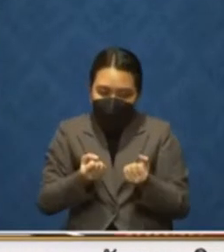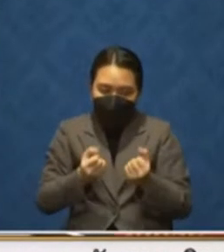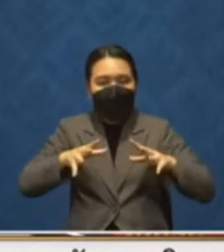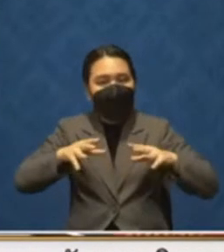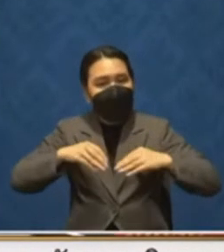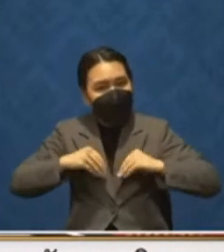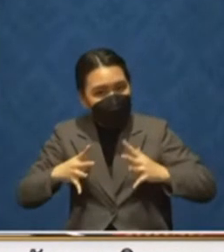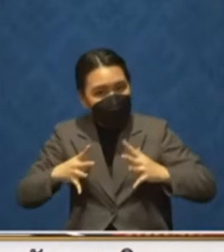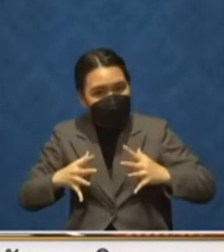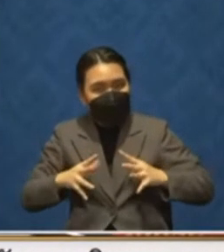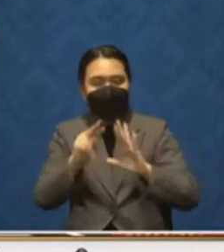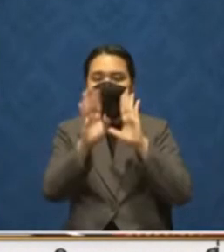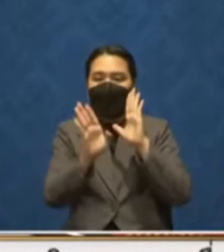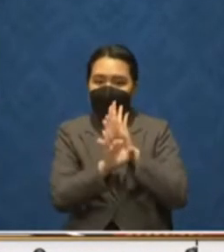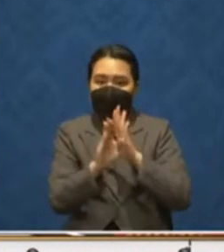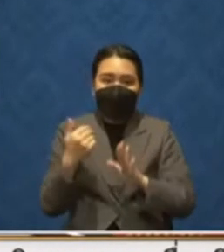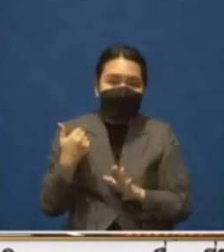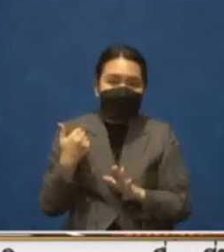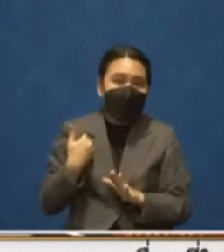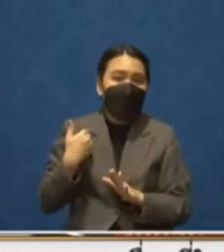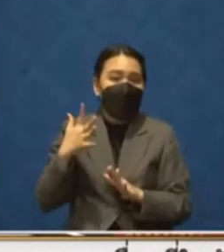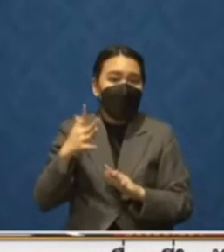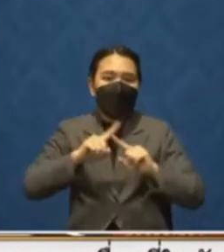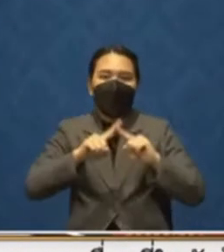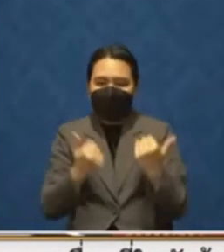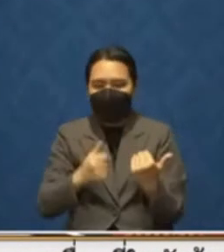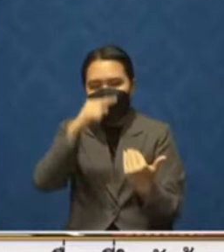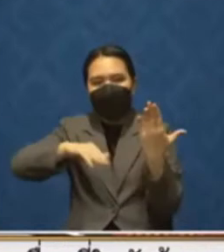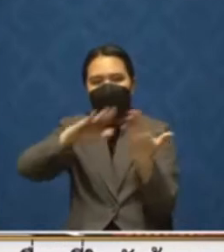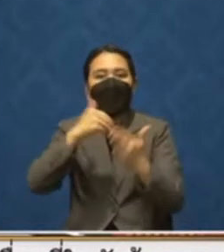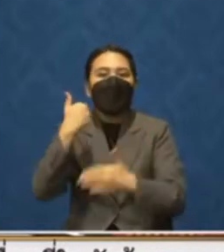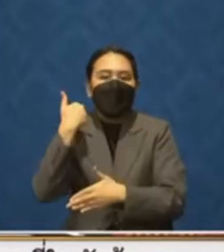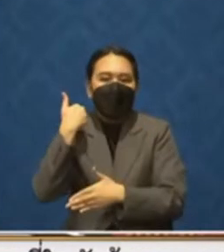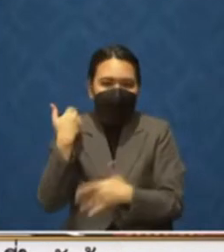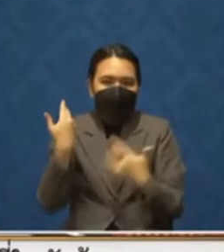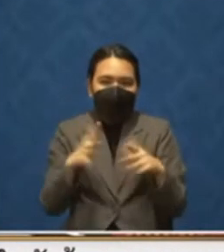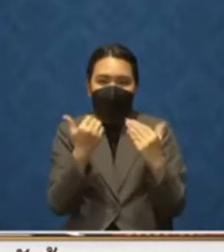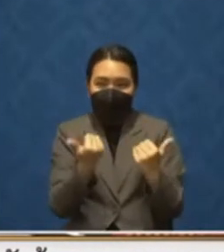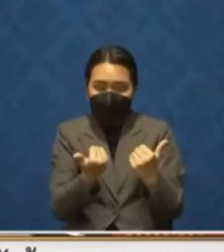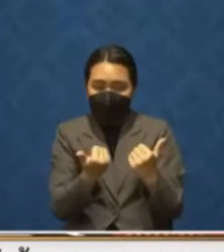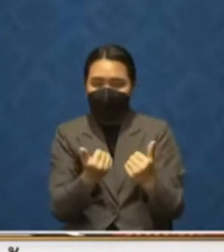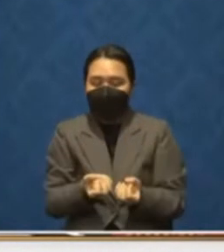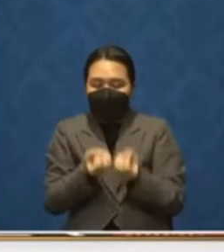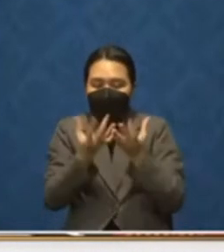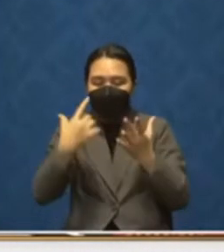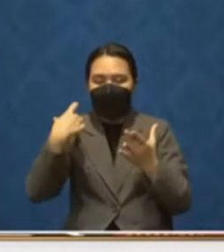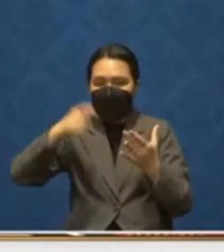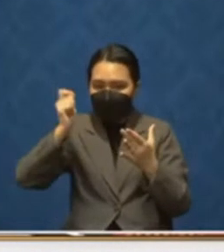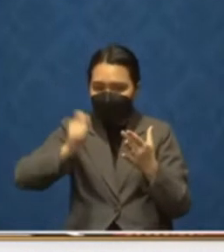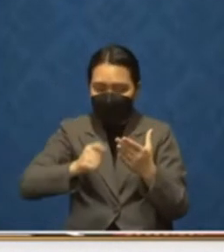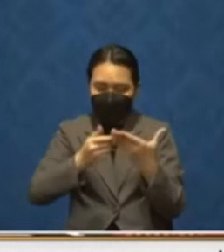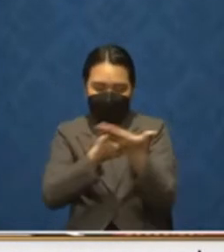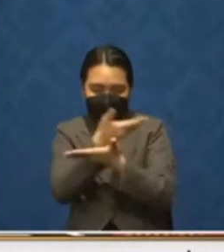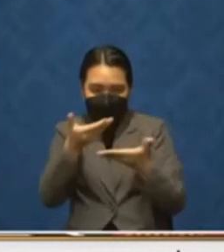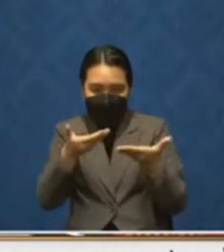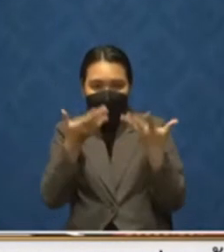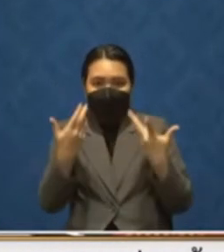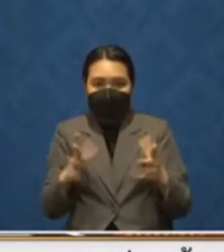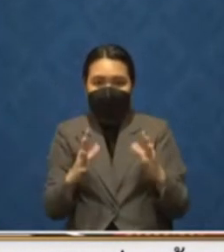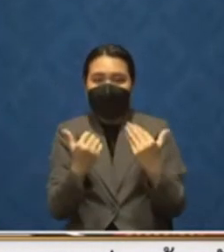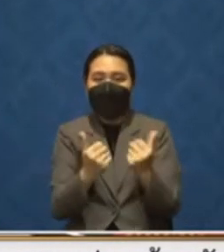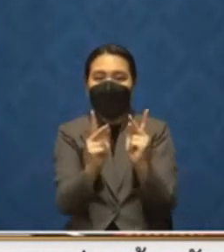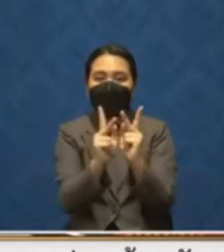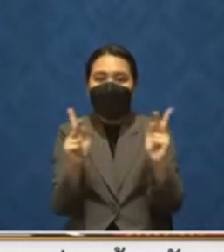นโยบายแต่มันมีเกิดขึ้นจริงในประเทศไทยและเราไปพิสูจน์กันในชั้นศาลๆครับอันนี้แน่นอนพวกเราจะใช้กับมาธิการในสภา